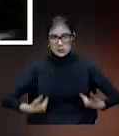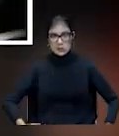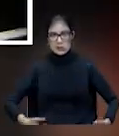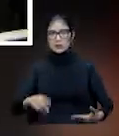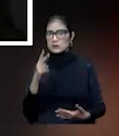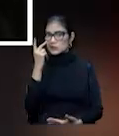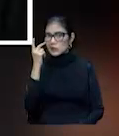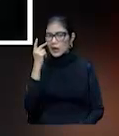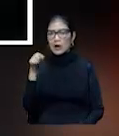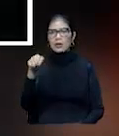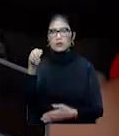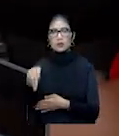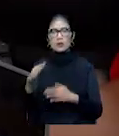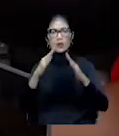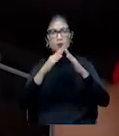ya, check up gitu.